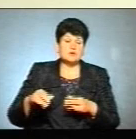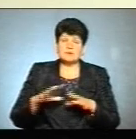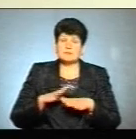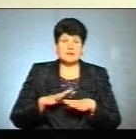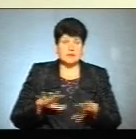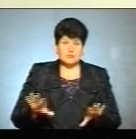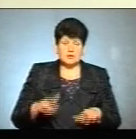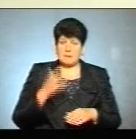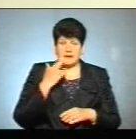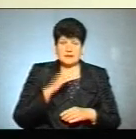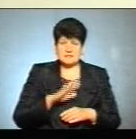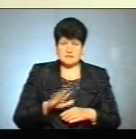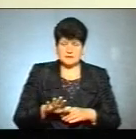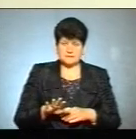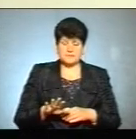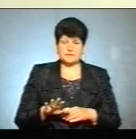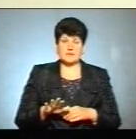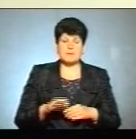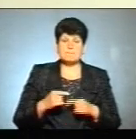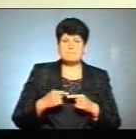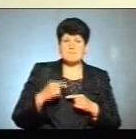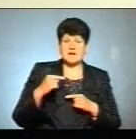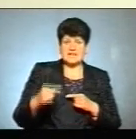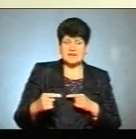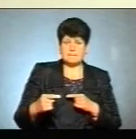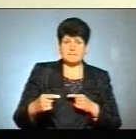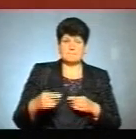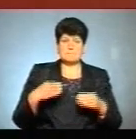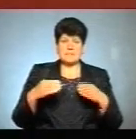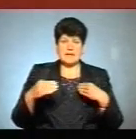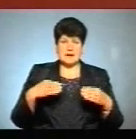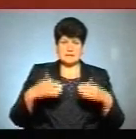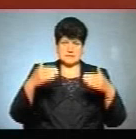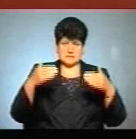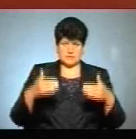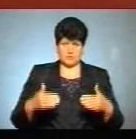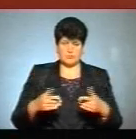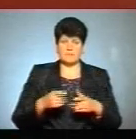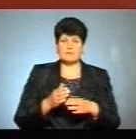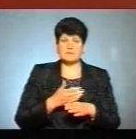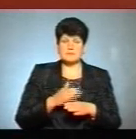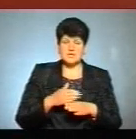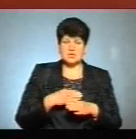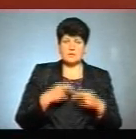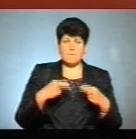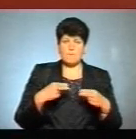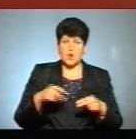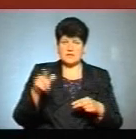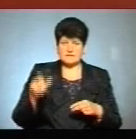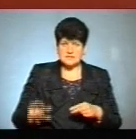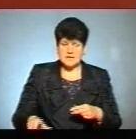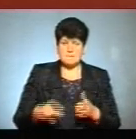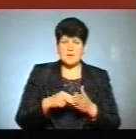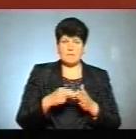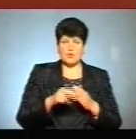них ще не звикли. Бар'єр плівкою або пластиком між продавцем і покупцем і між